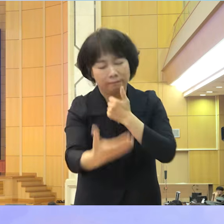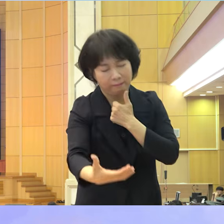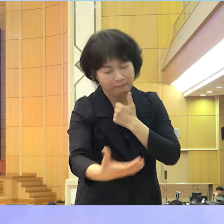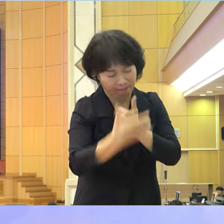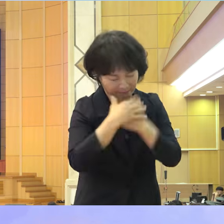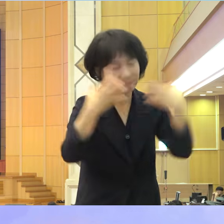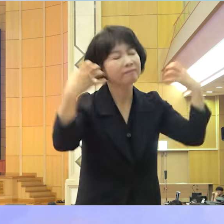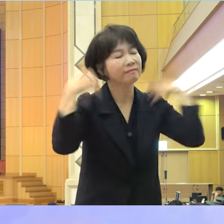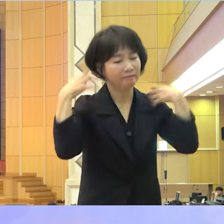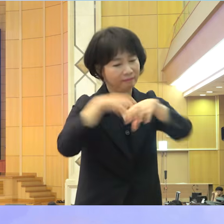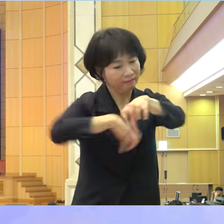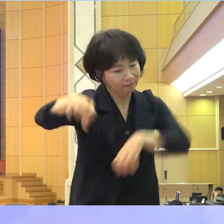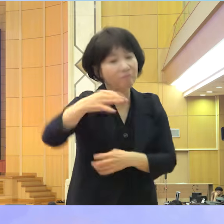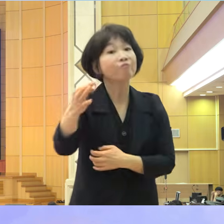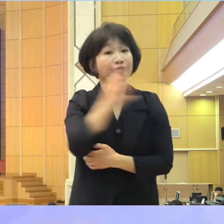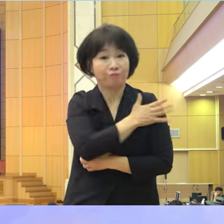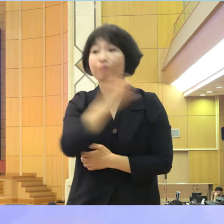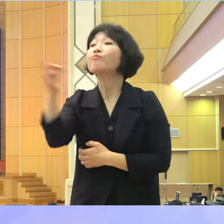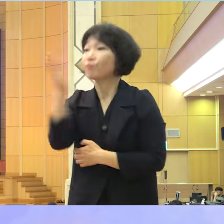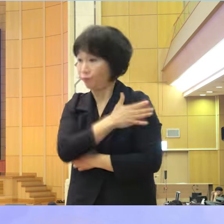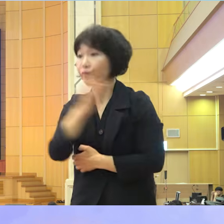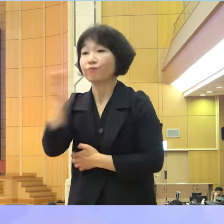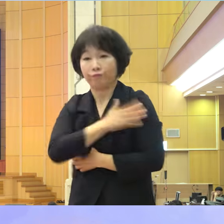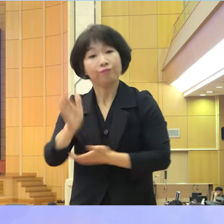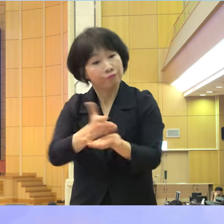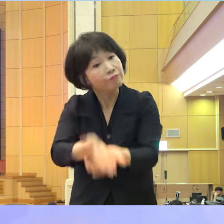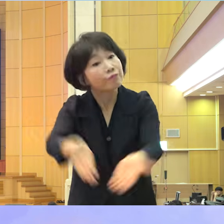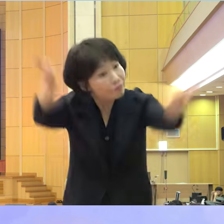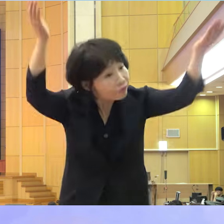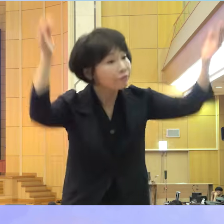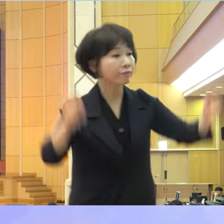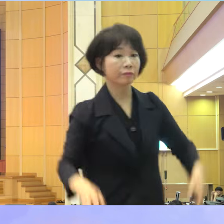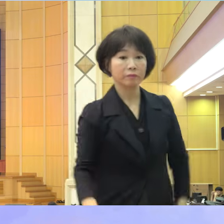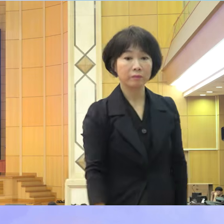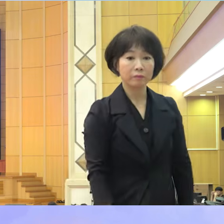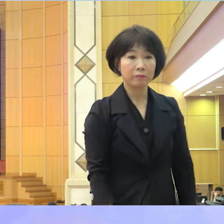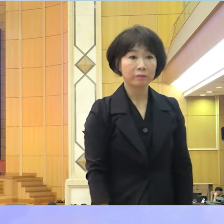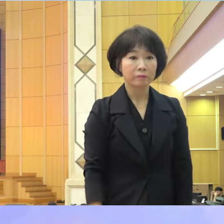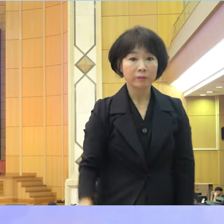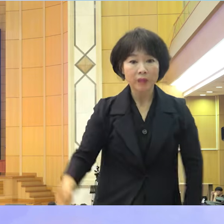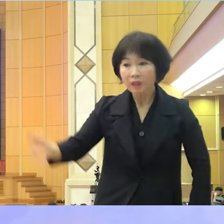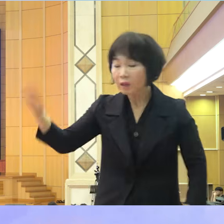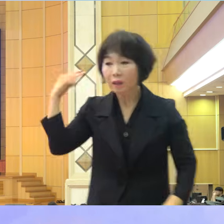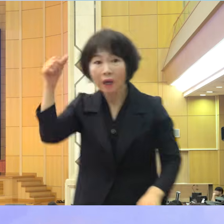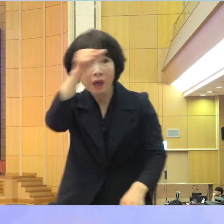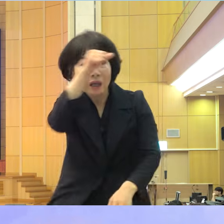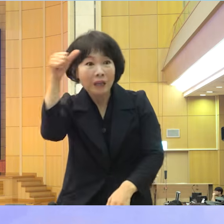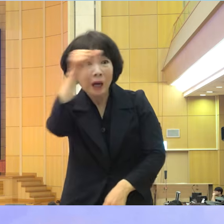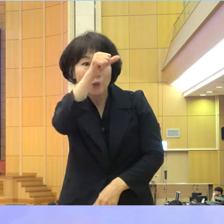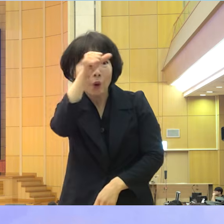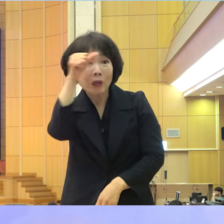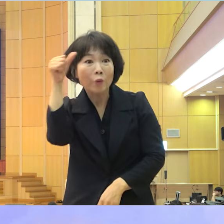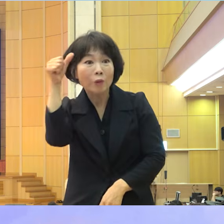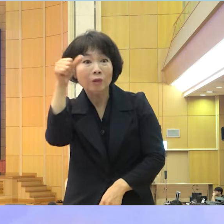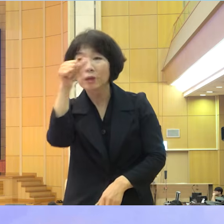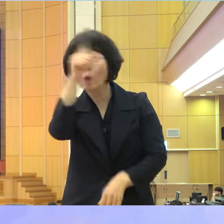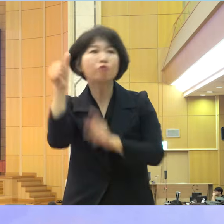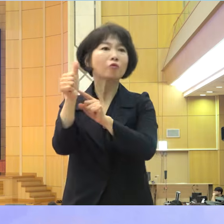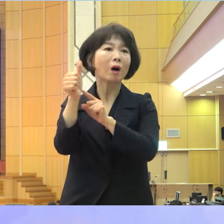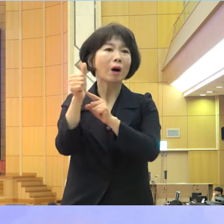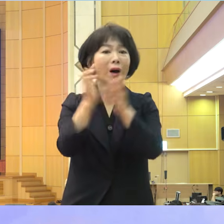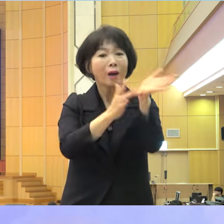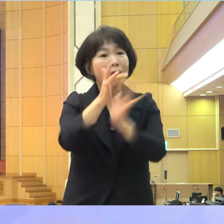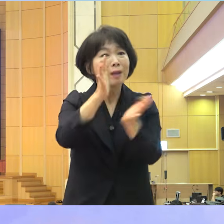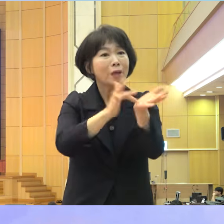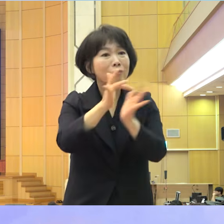우리 장모님이 예수 영화 보면서 예수님 불쌍하대.